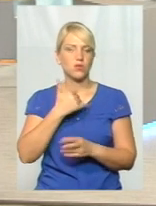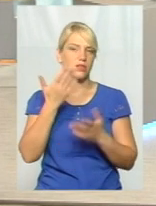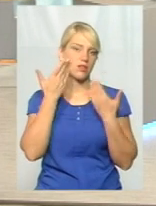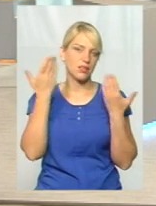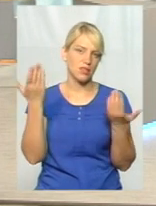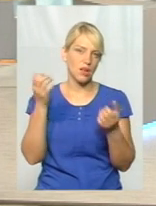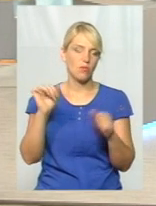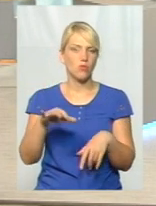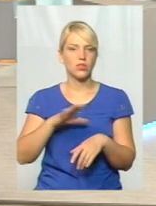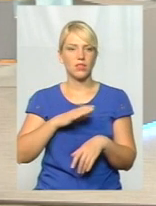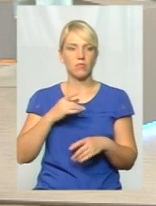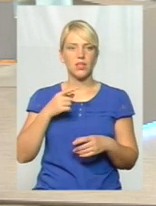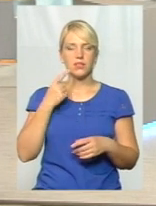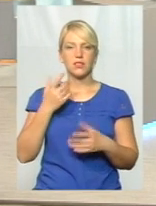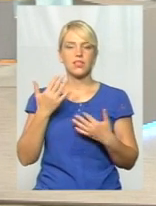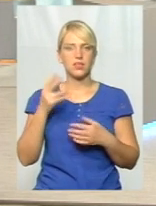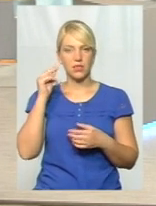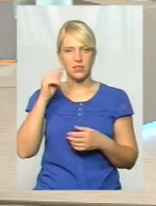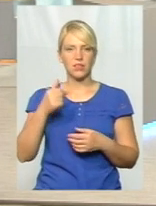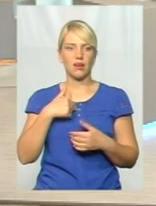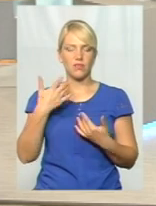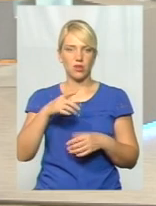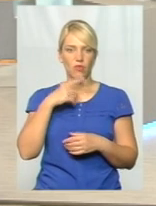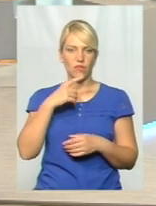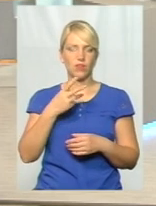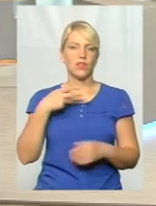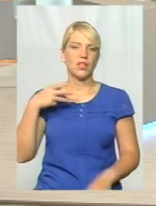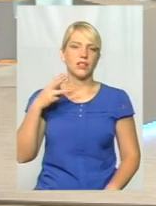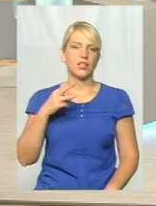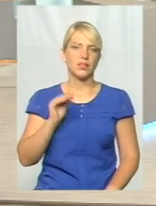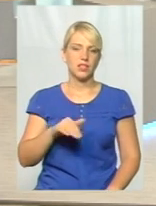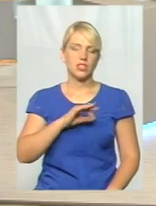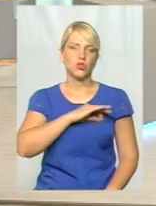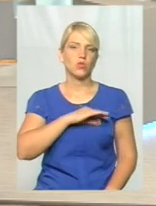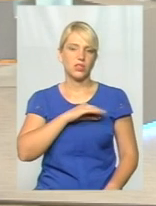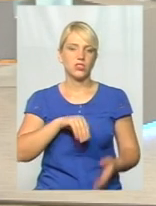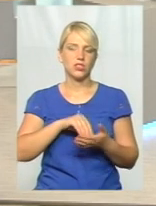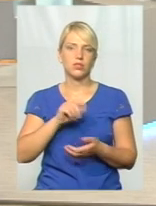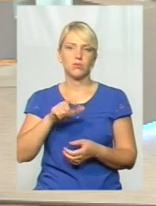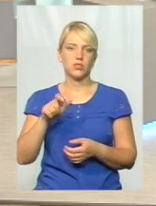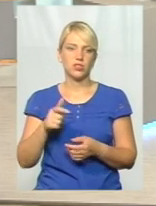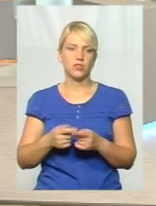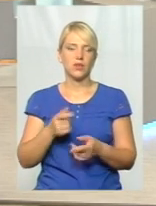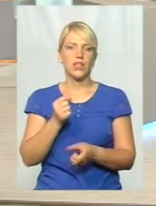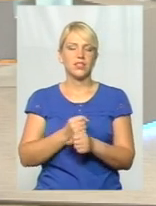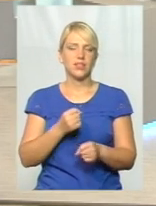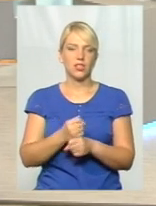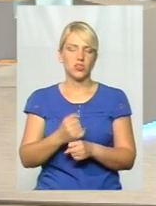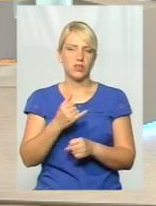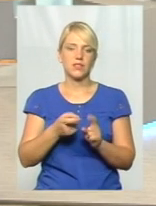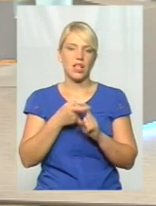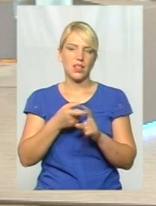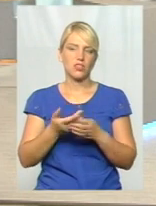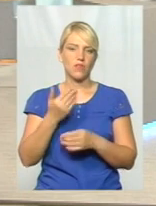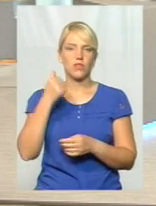знаю, можливо зараз нам озвучать цю інформацію. Ні, ну, у нас я вже озвучував, у нас 3 тисячі юридичних споживачів діючих, ну в залежності від року, в